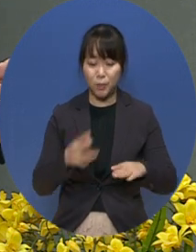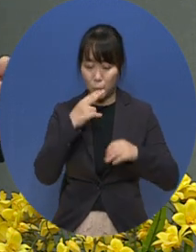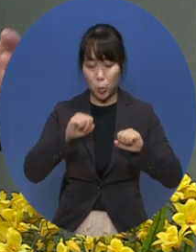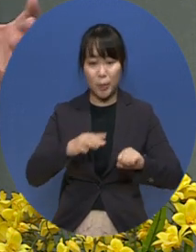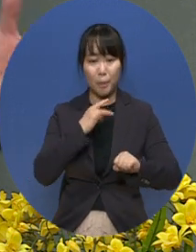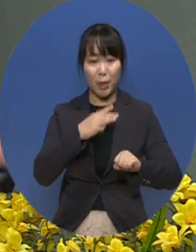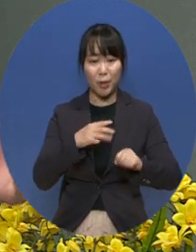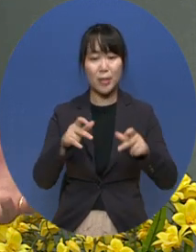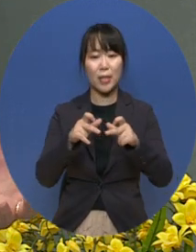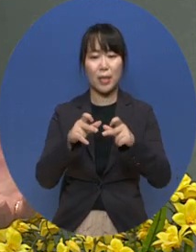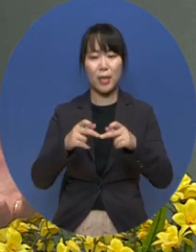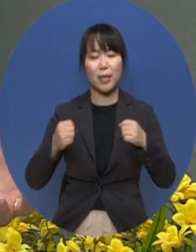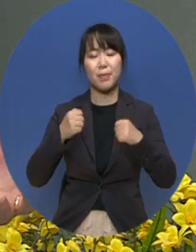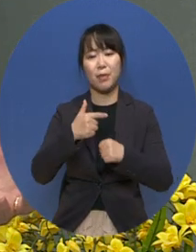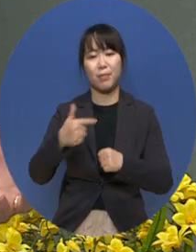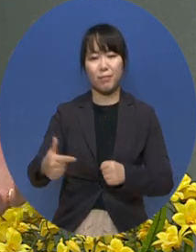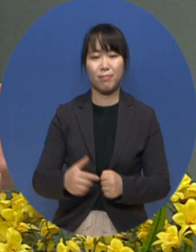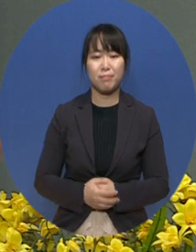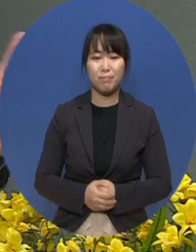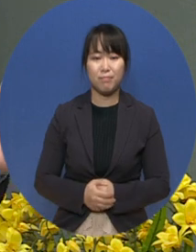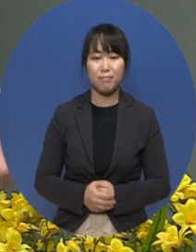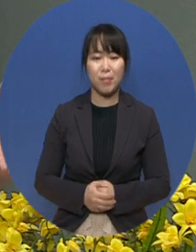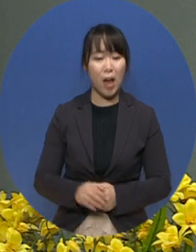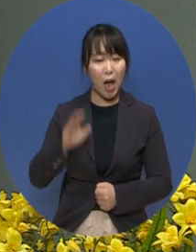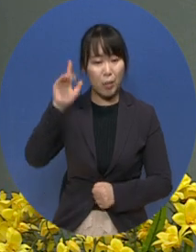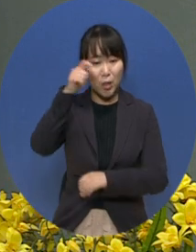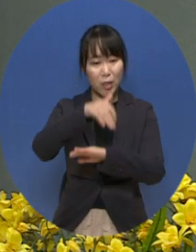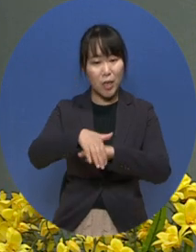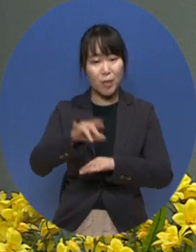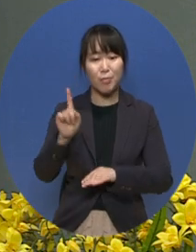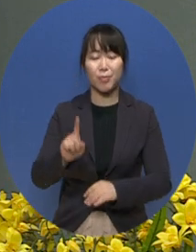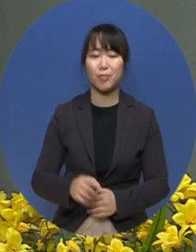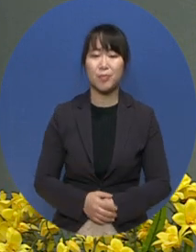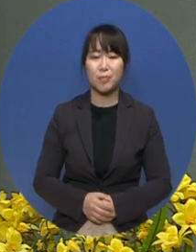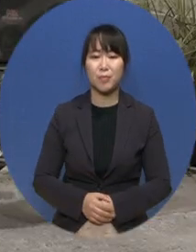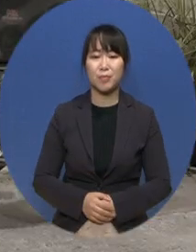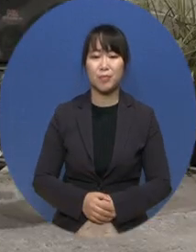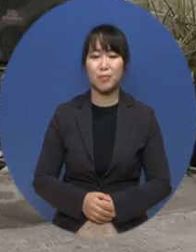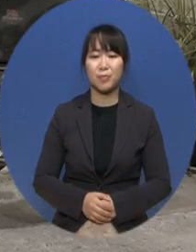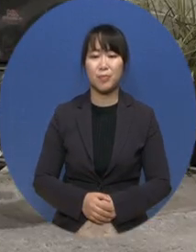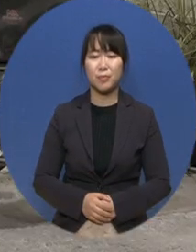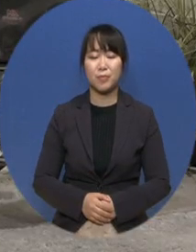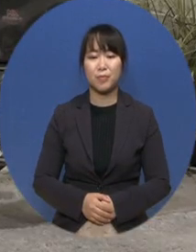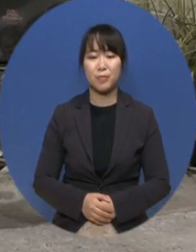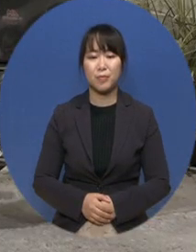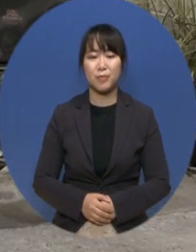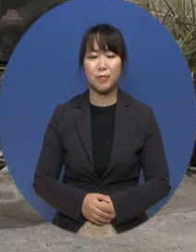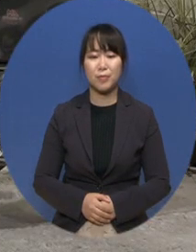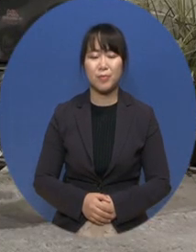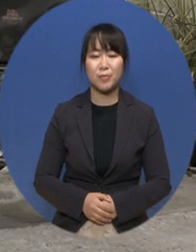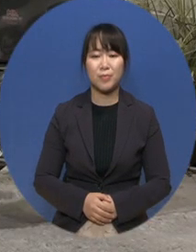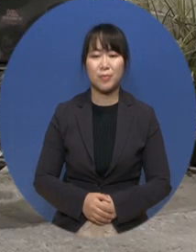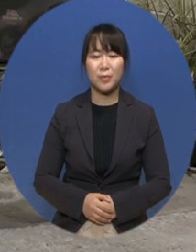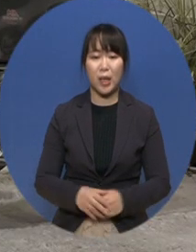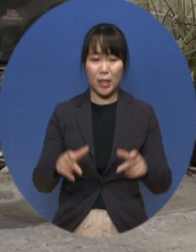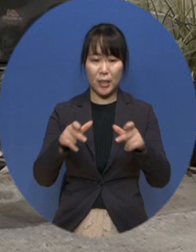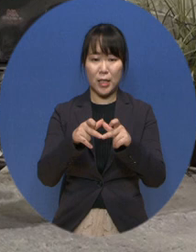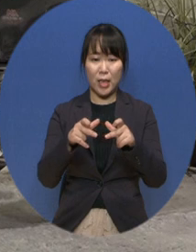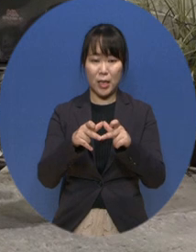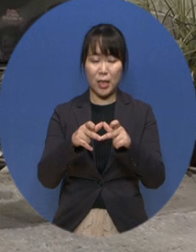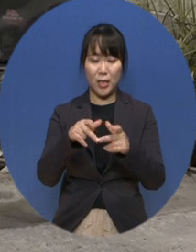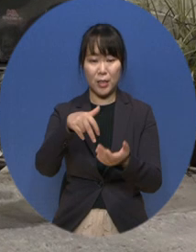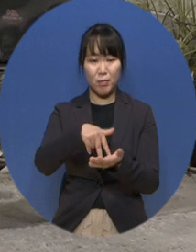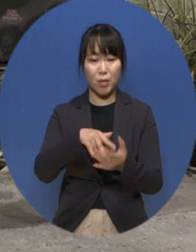장애인 분들이 큰 힘이 됩니다 예 그때 앞으로 계획이 있다면 어떤 게 있을까요 이제 그 장애인